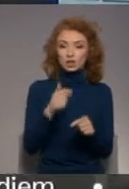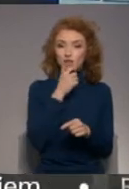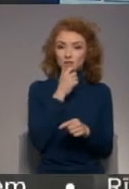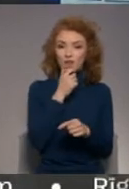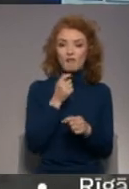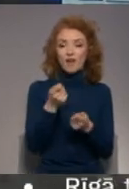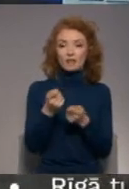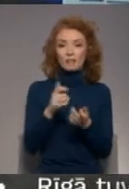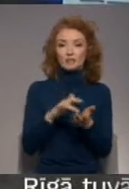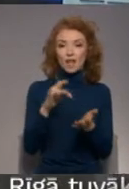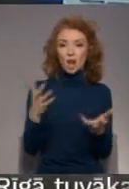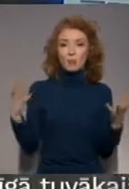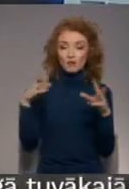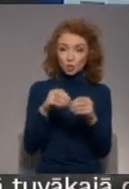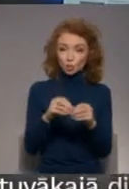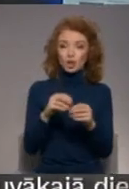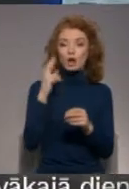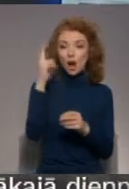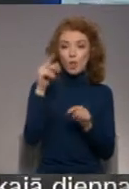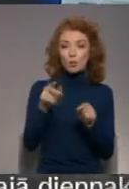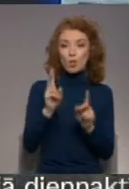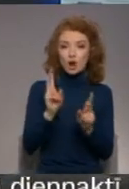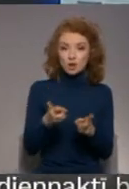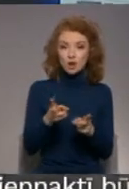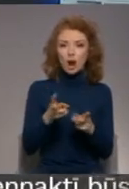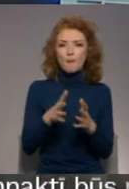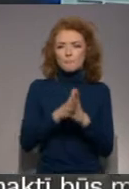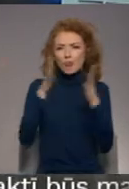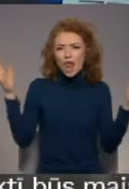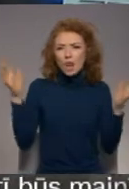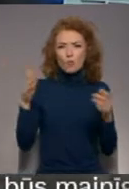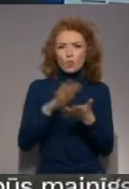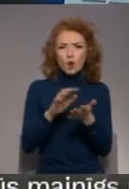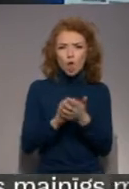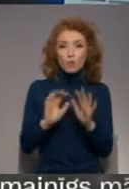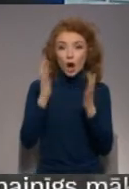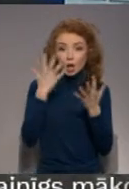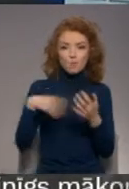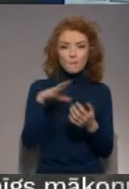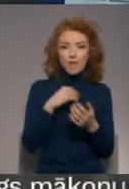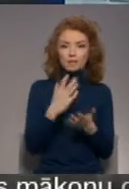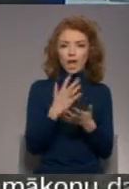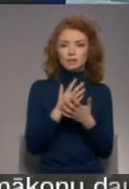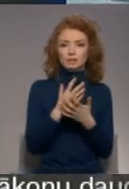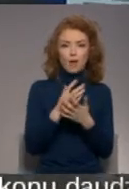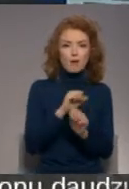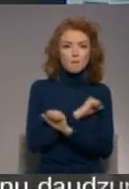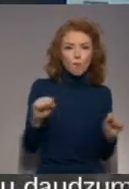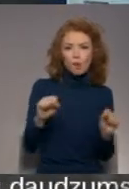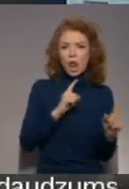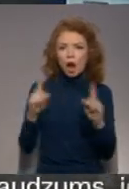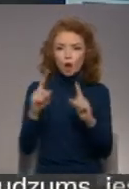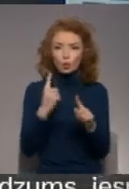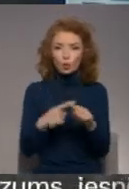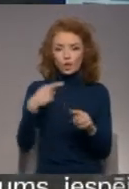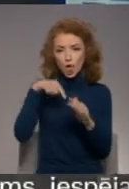centra apvienošana mums garantē to, ka masveida bojājuma situācijās mēs esam daudz mobilāki mūsu iekšā